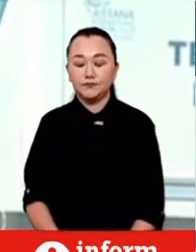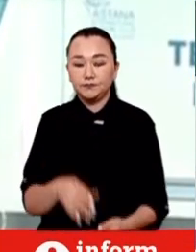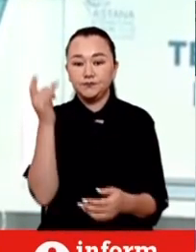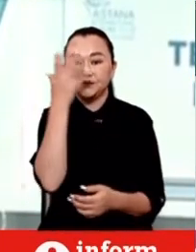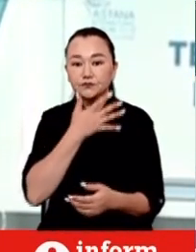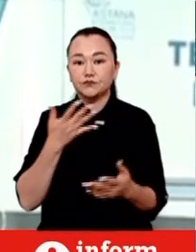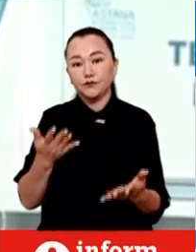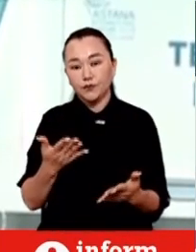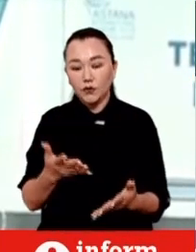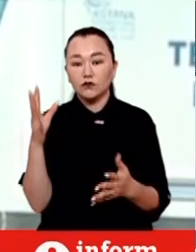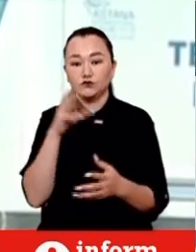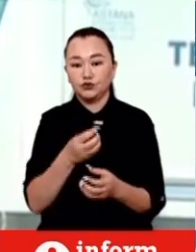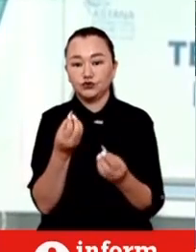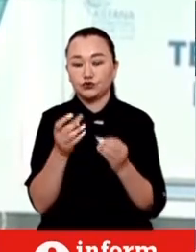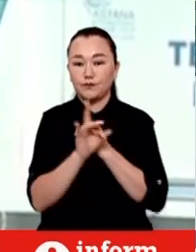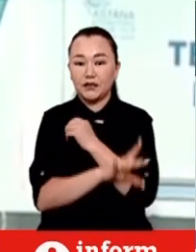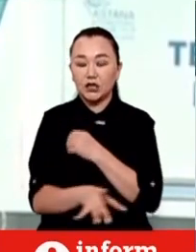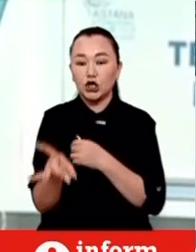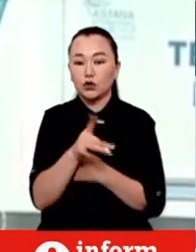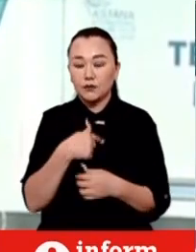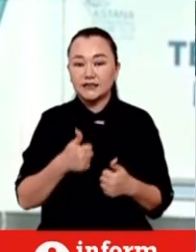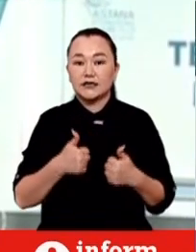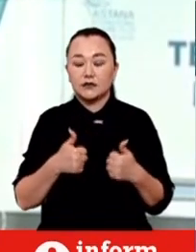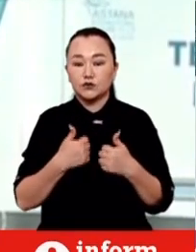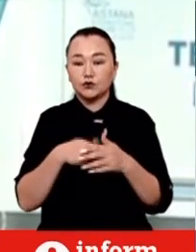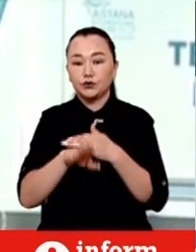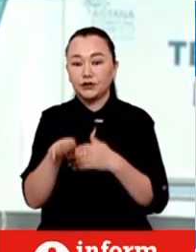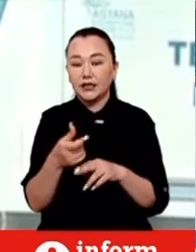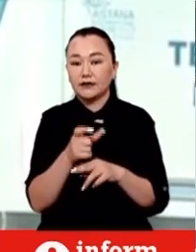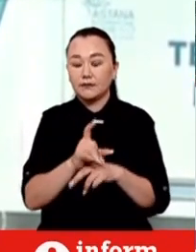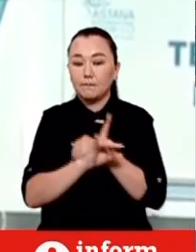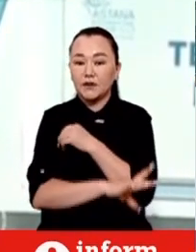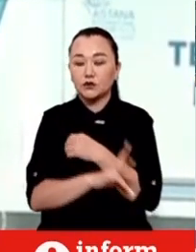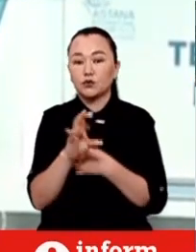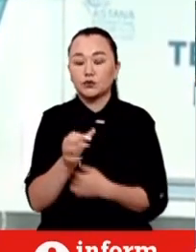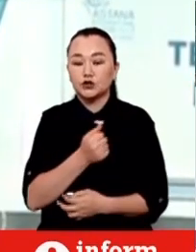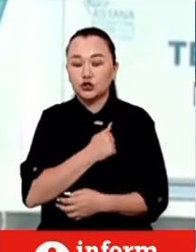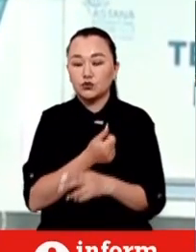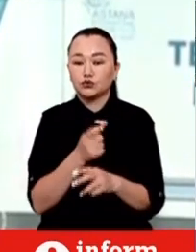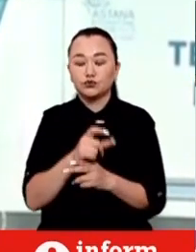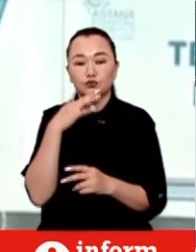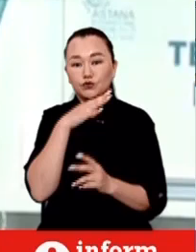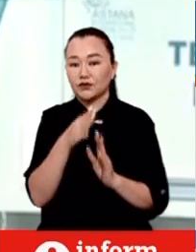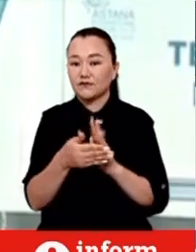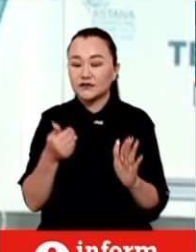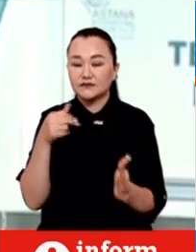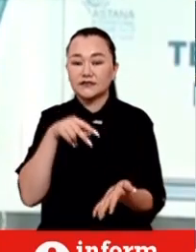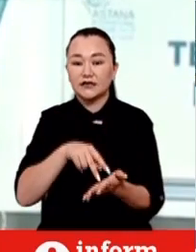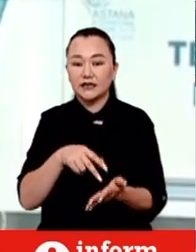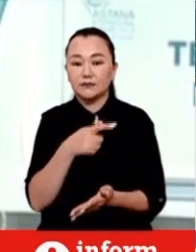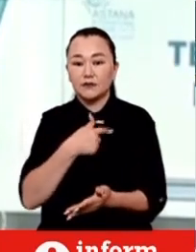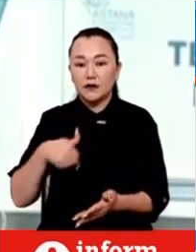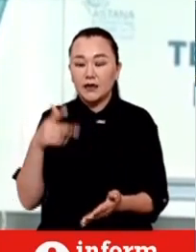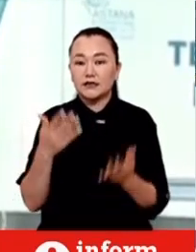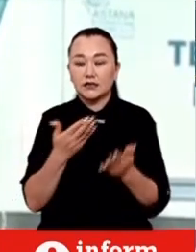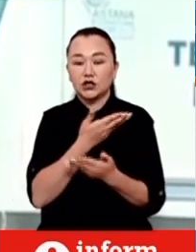Африка, конечно, все еще очень бедный регион, но мы стараемся отойти от этой бедности. Но, к сожалению, слишком много вызовов стоит перед нами.